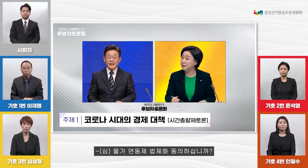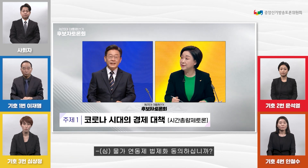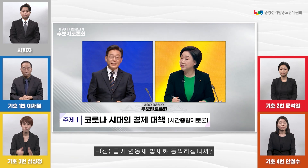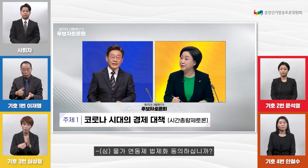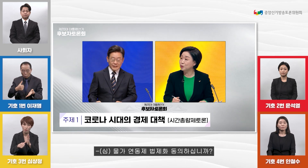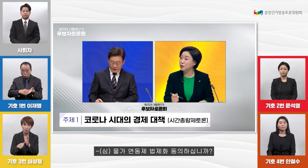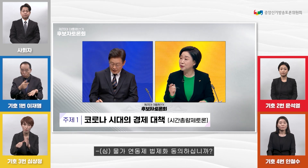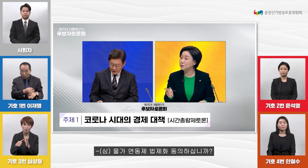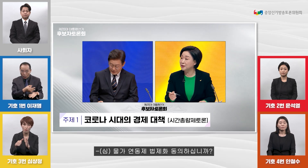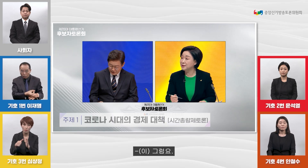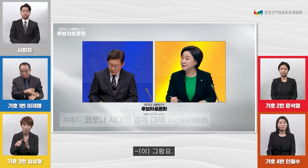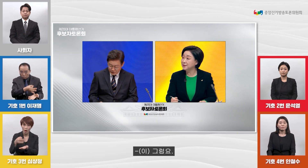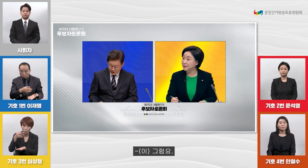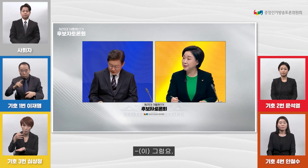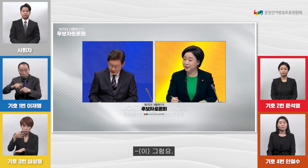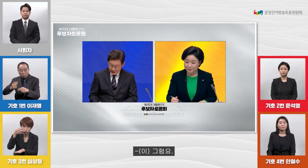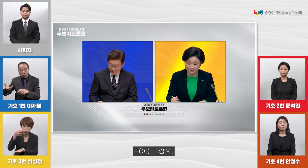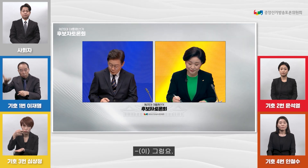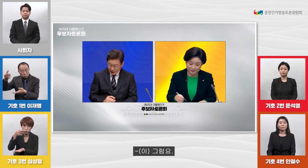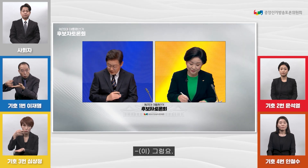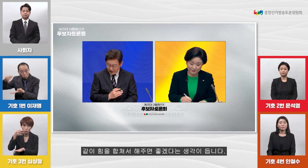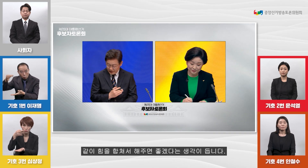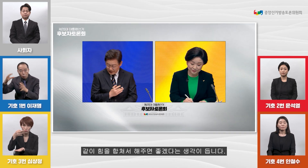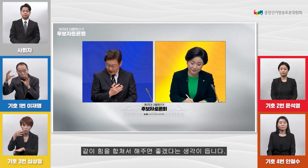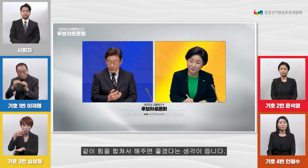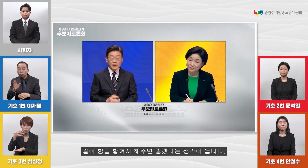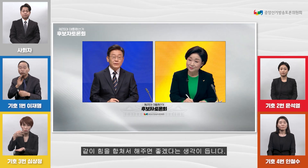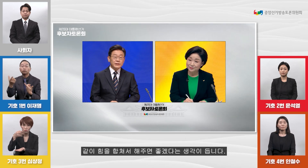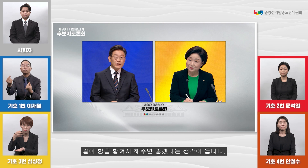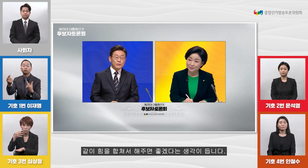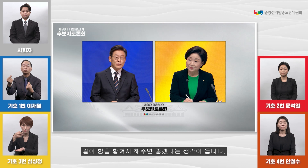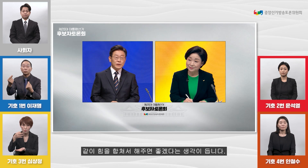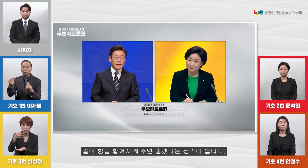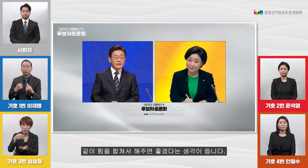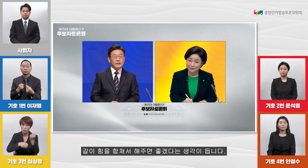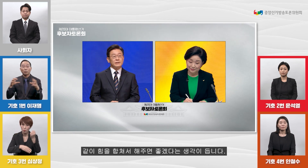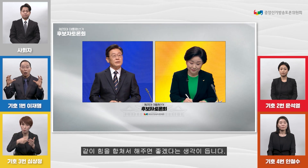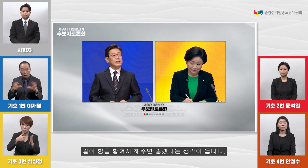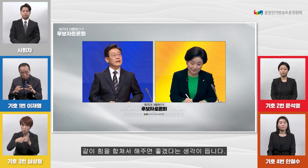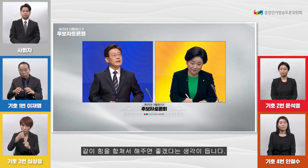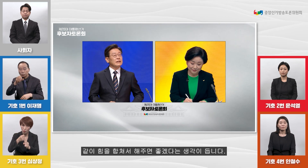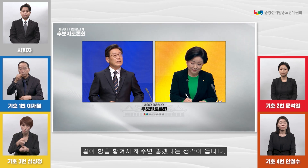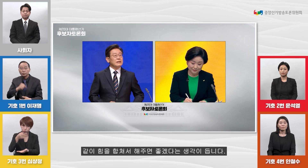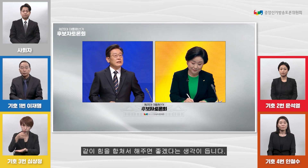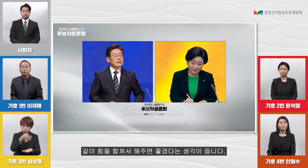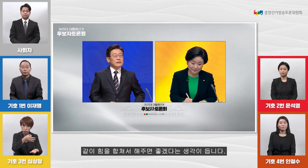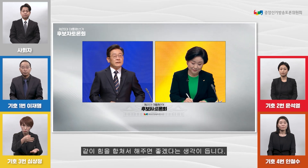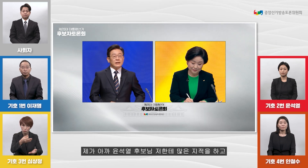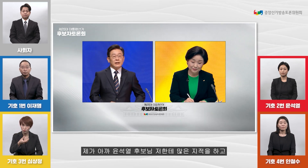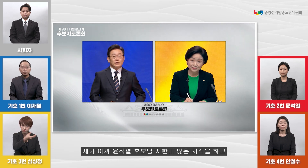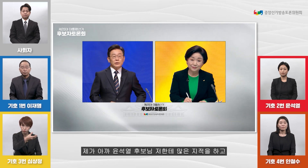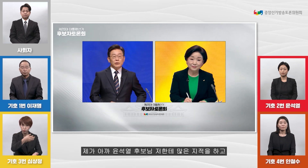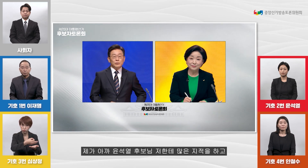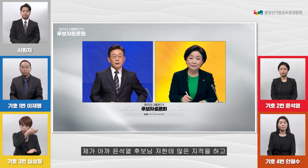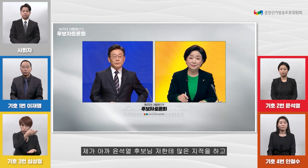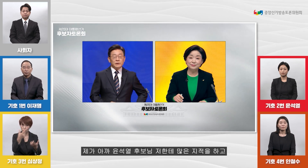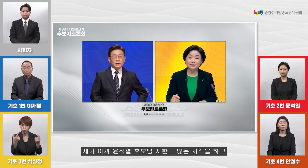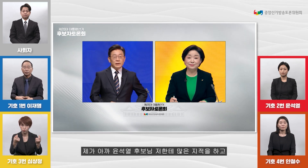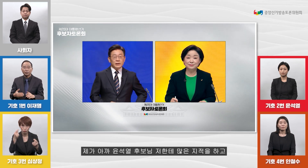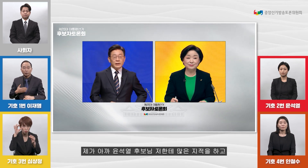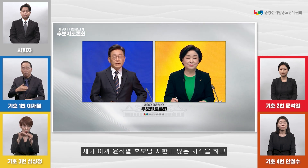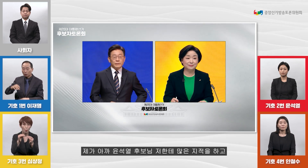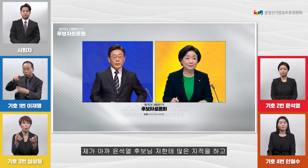법제화 동의하십니까? 그럼요. 네. 그것도 뭐 같이 힘을 합쳐서 해주면 좋겠다는 생각이 듭니다. 제가 아까 윤석열